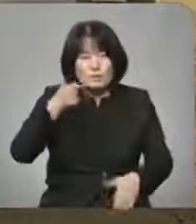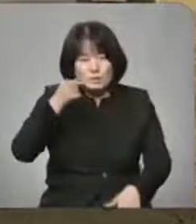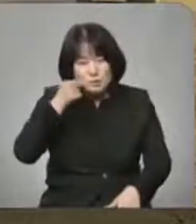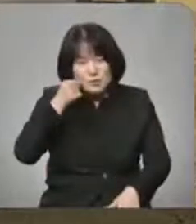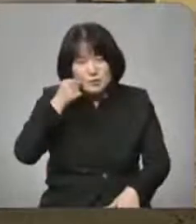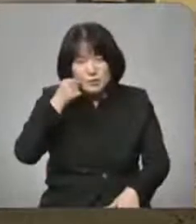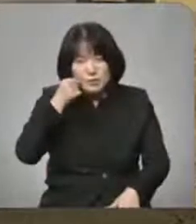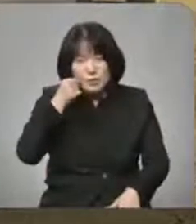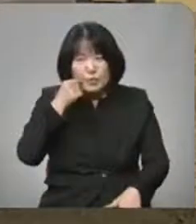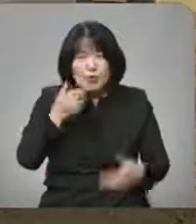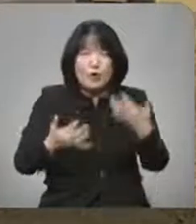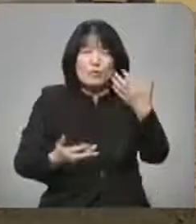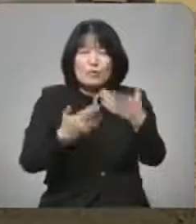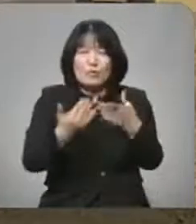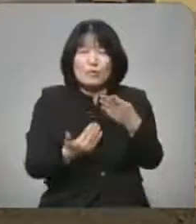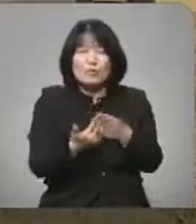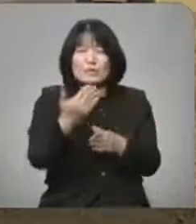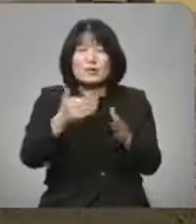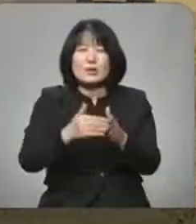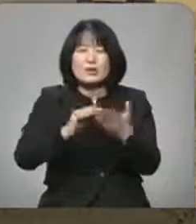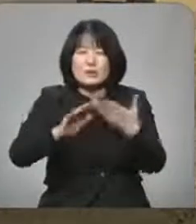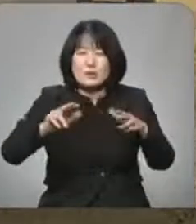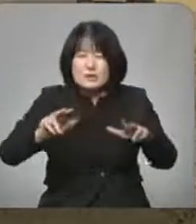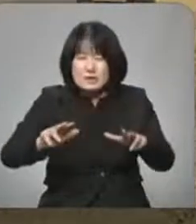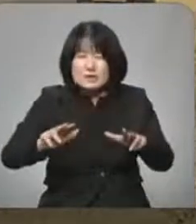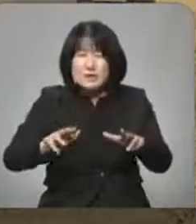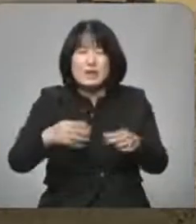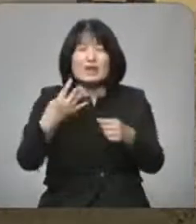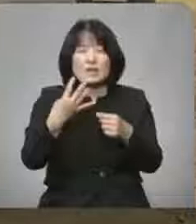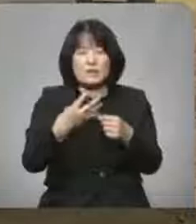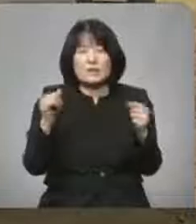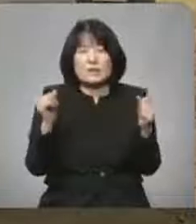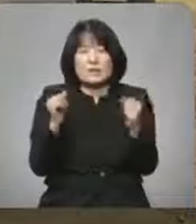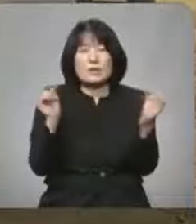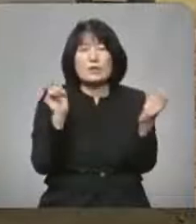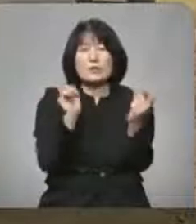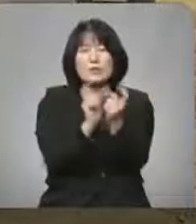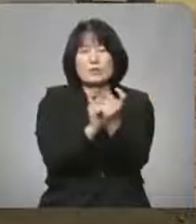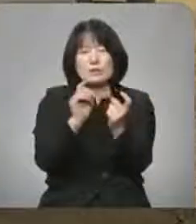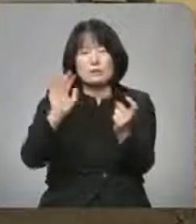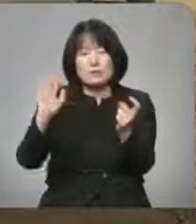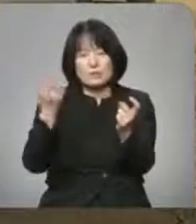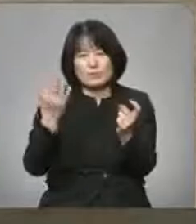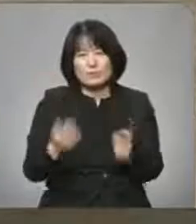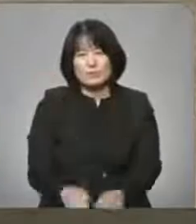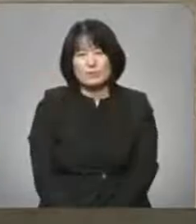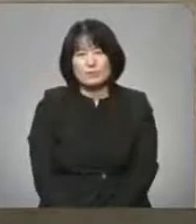채 산불 이후네 번째 겨울을 맡게 됐습니다 정명구 기자가 보도합니다